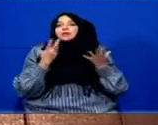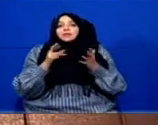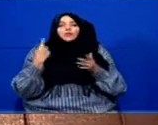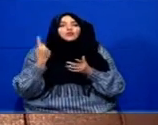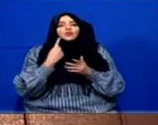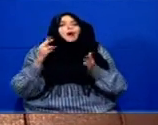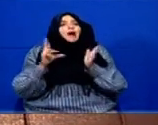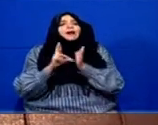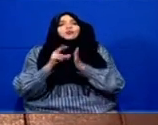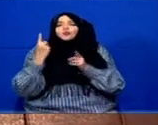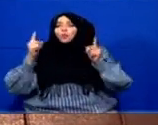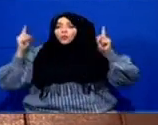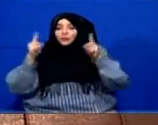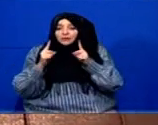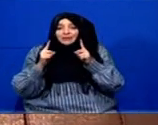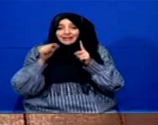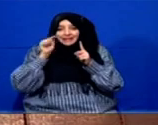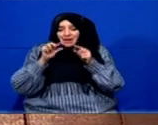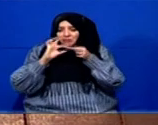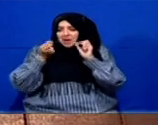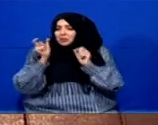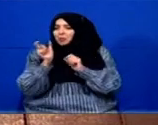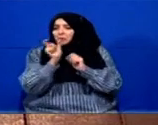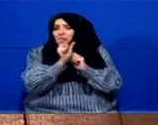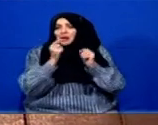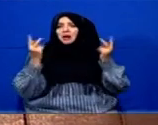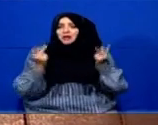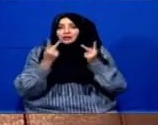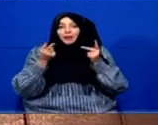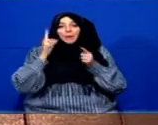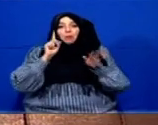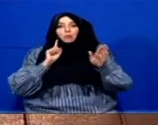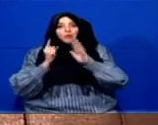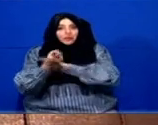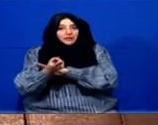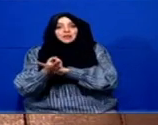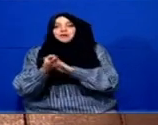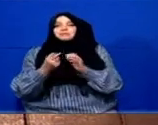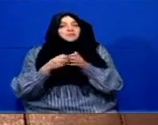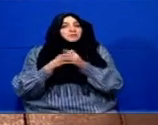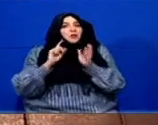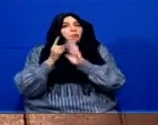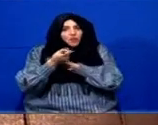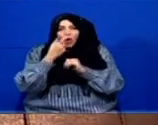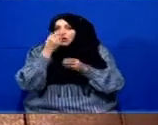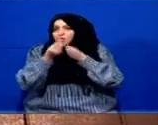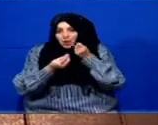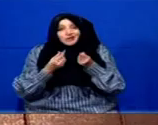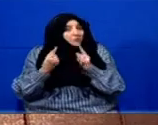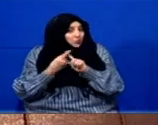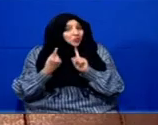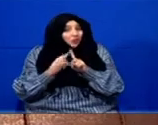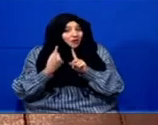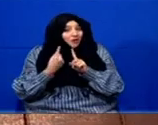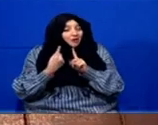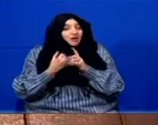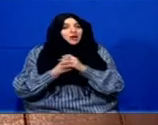صغيره في مبناها عميقه في معناها القاعده الفقهيه